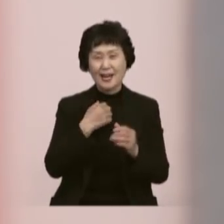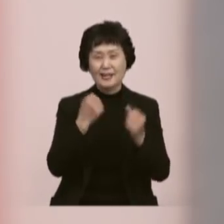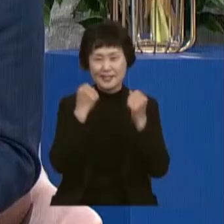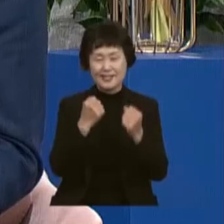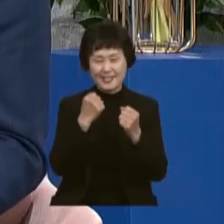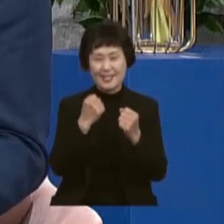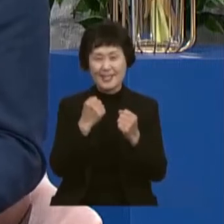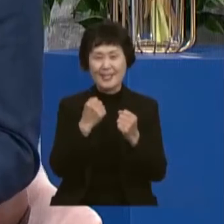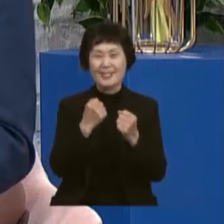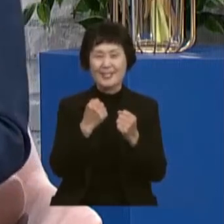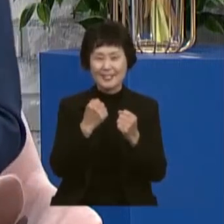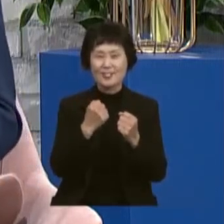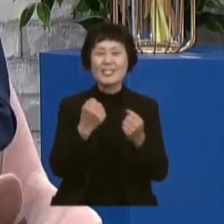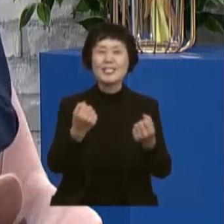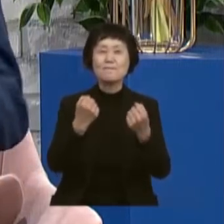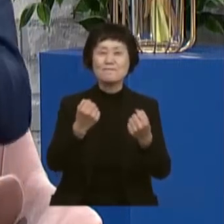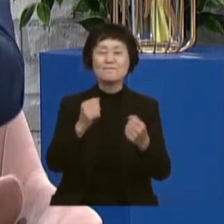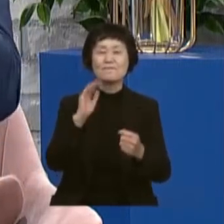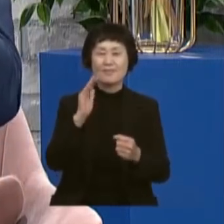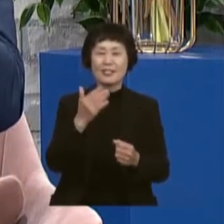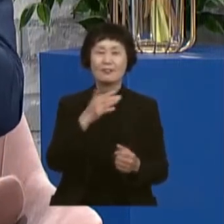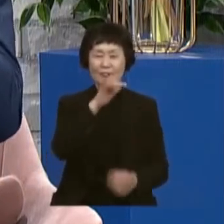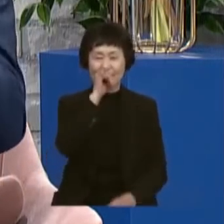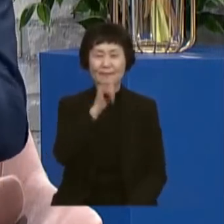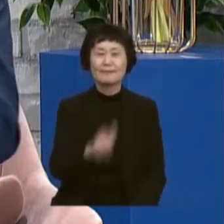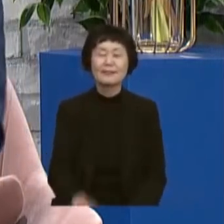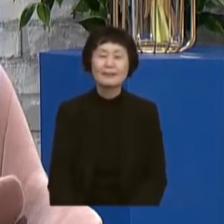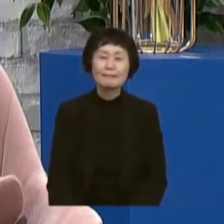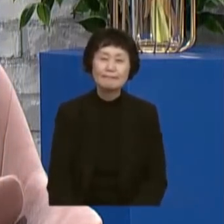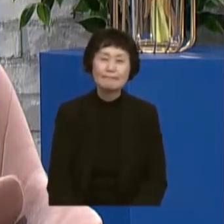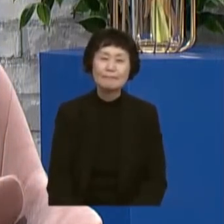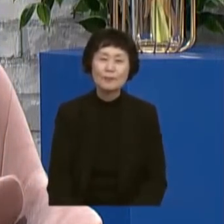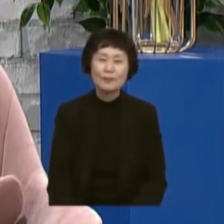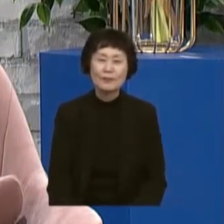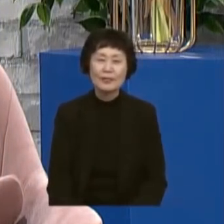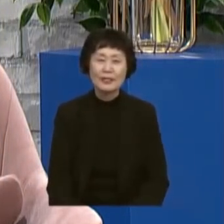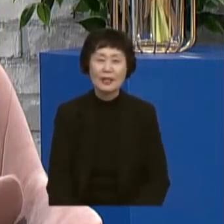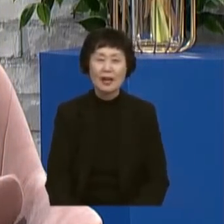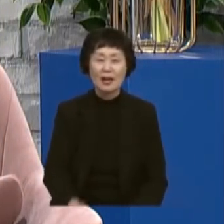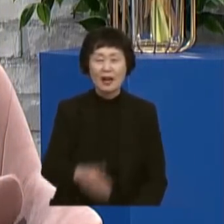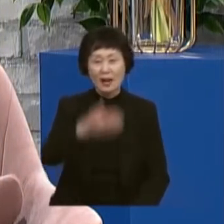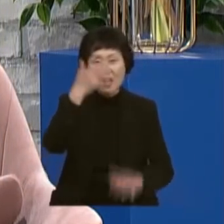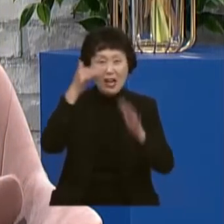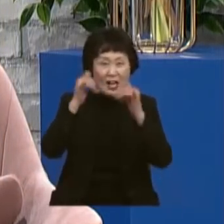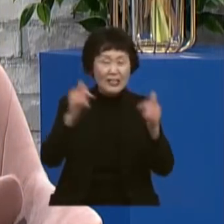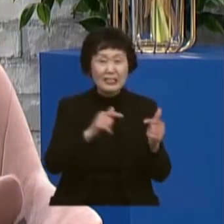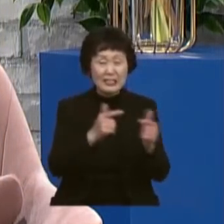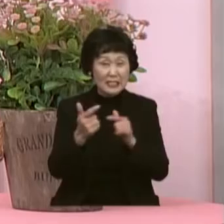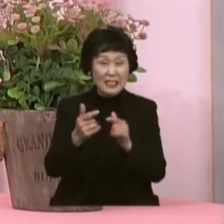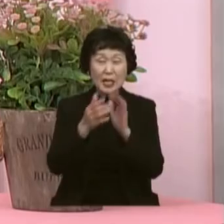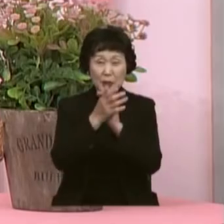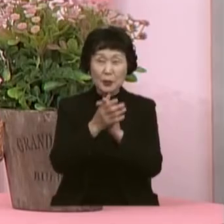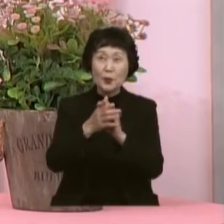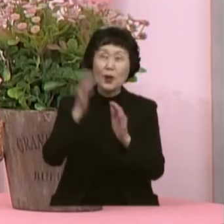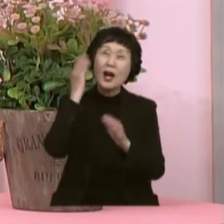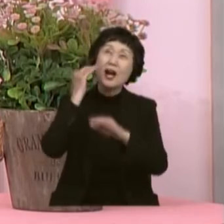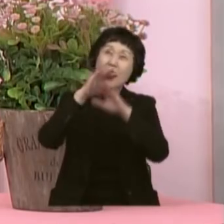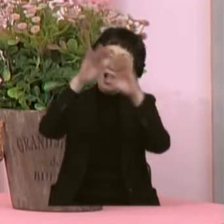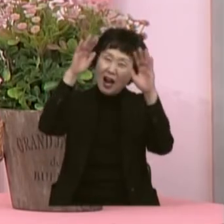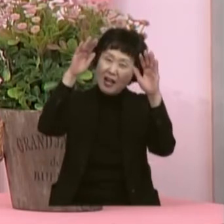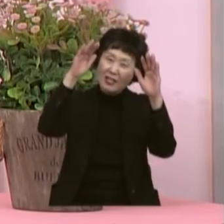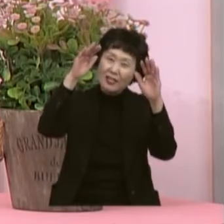거야. 뜨거운 청년들의 기도가 하늘의 응답을. 아, 그러셨구나. 네. 아. 네, 하늘의 상달이 된 거죠.